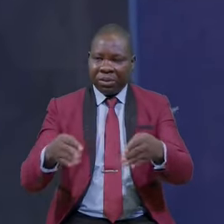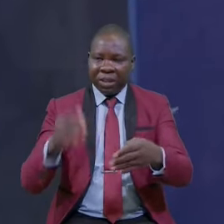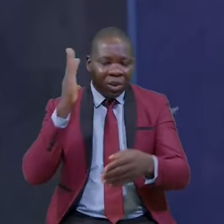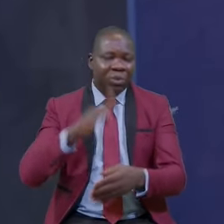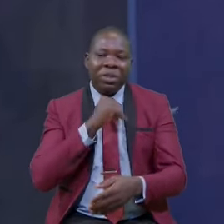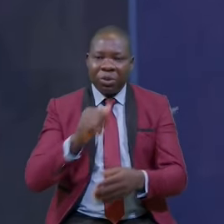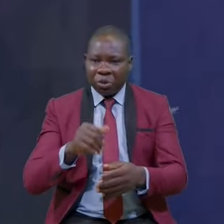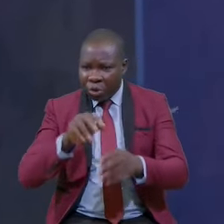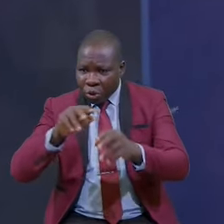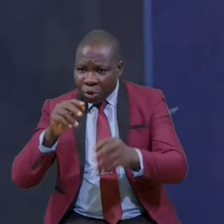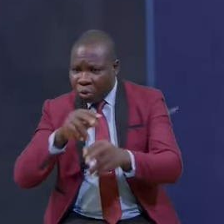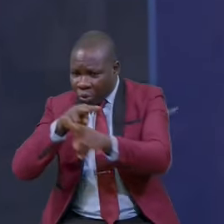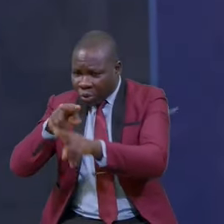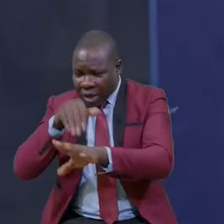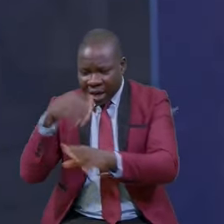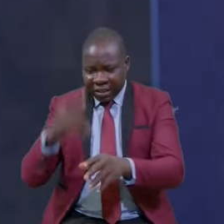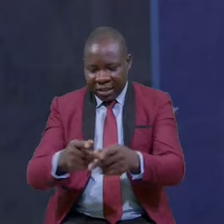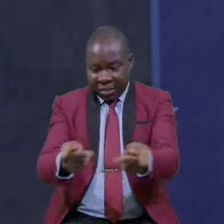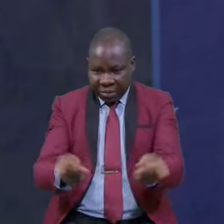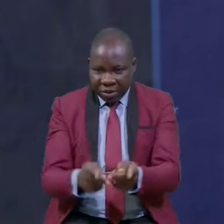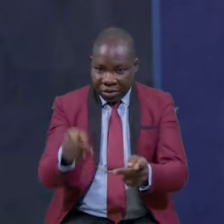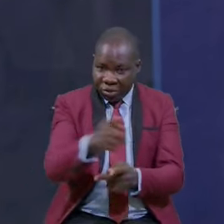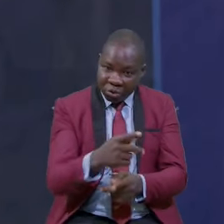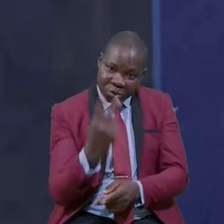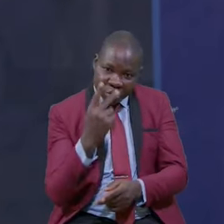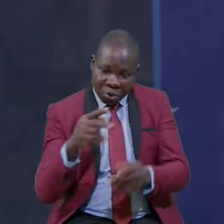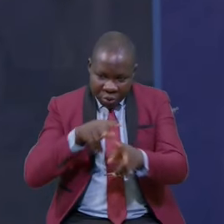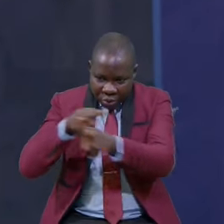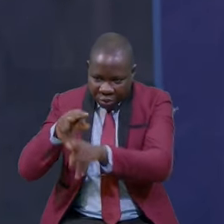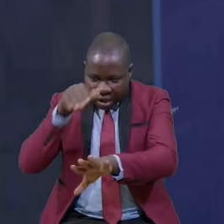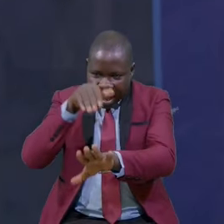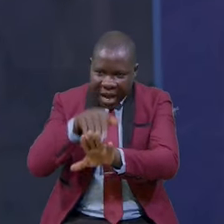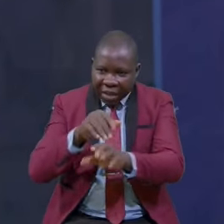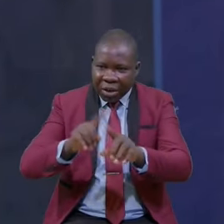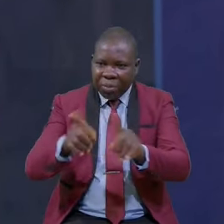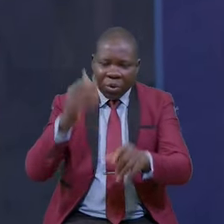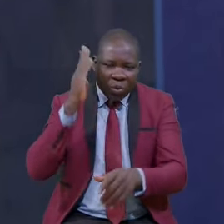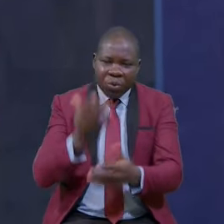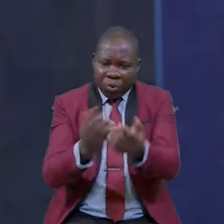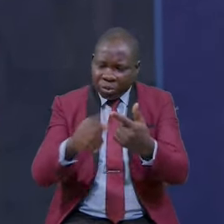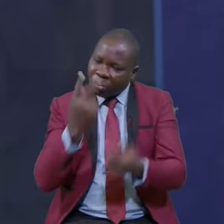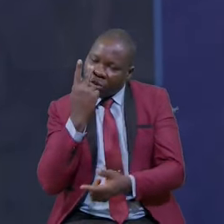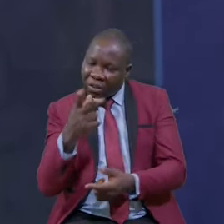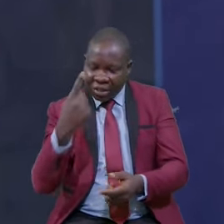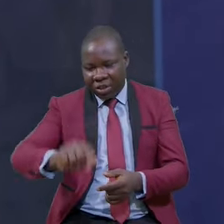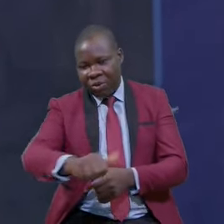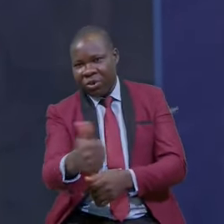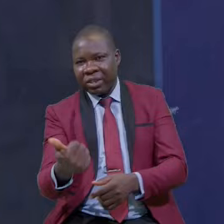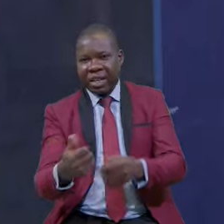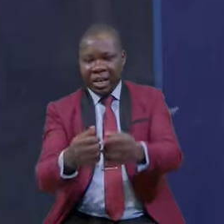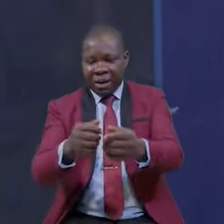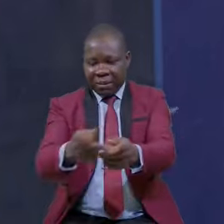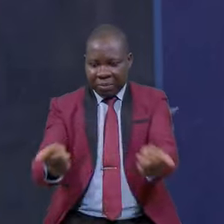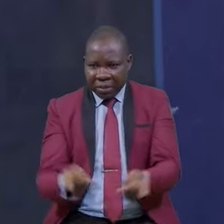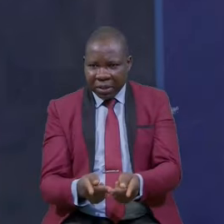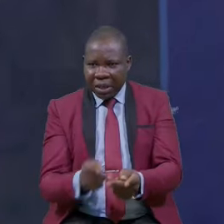que vous regardez. Il va regarder et tourner pour voir l'autre face. Ah, quel type de billet toi tu m'as donné? Le côté est vide.